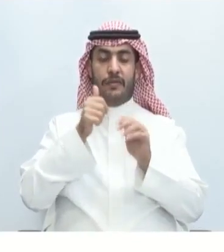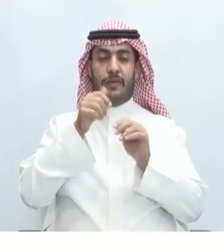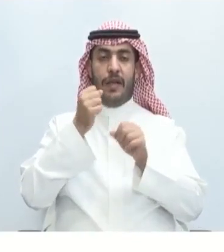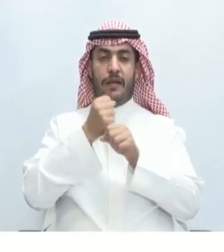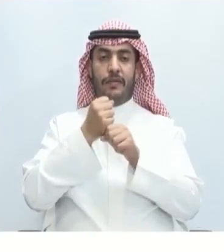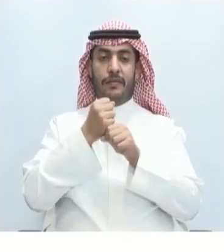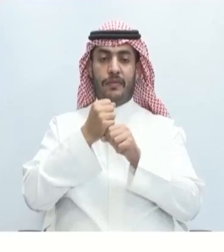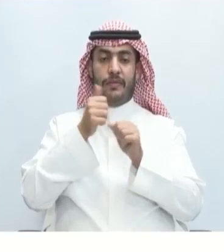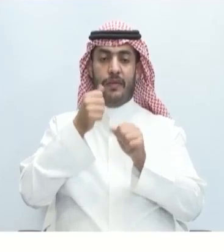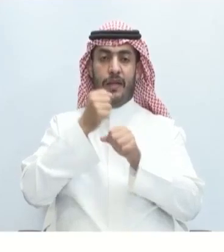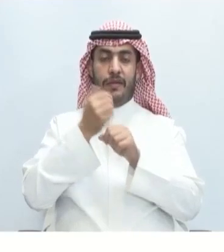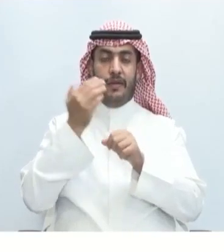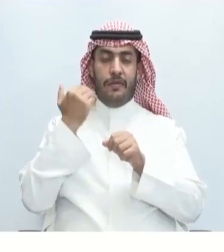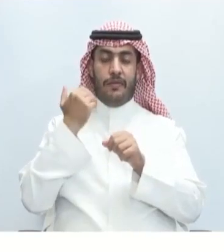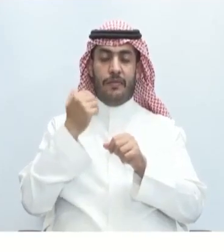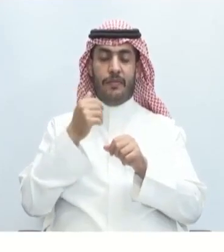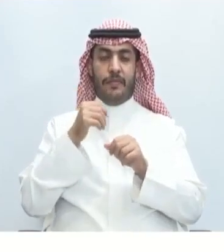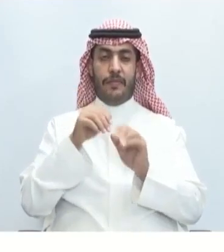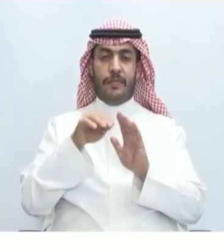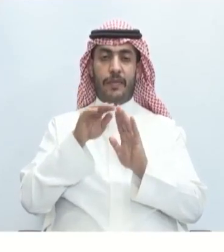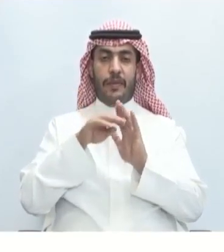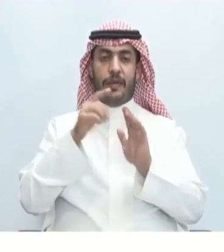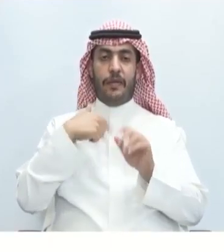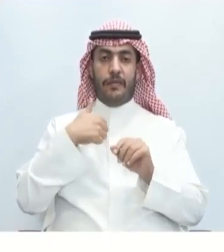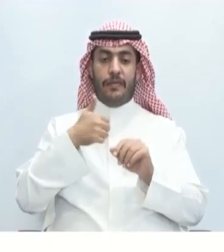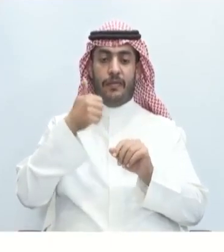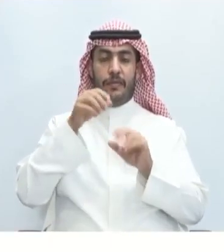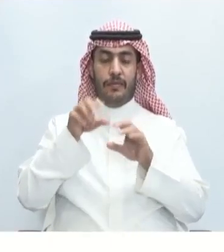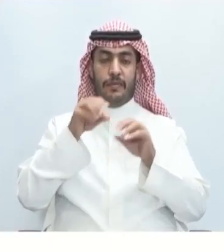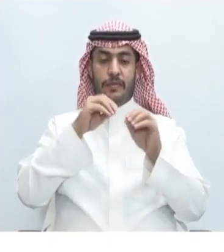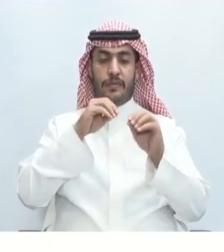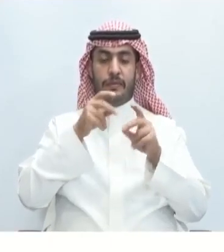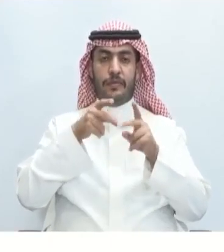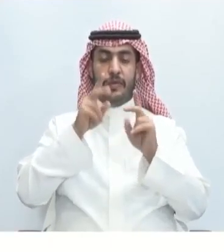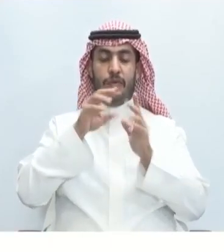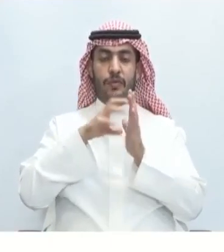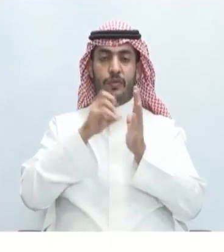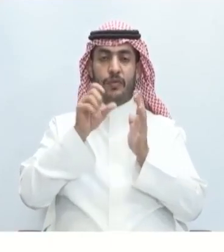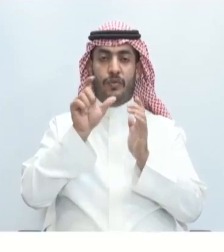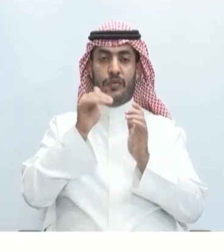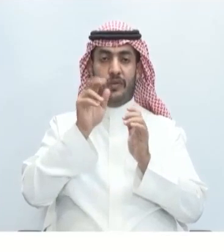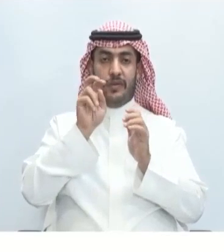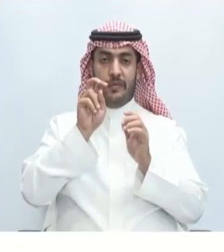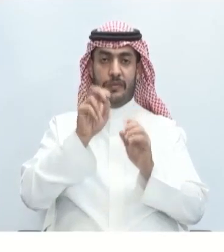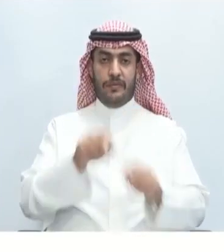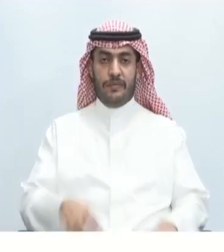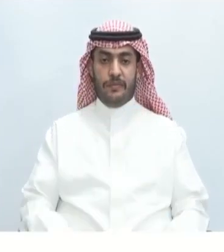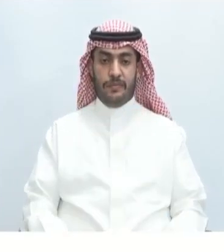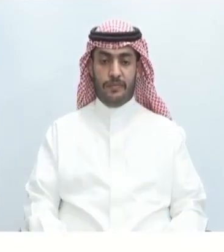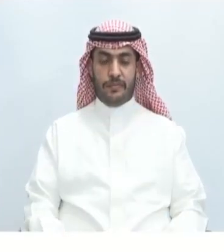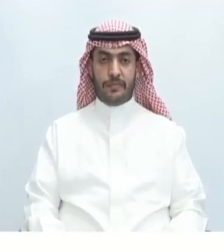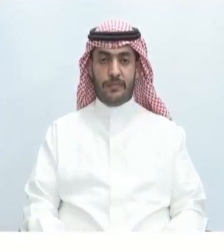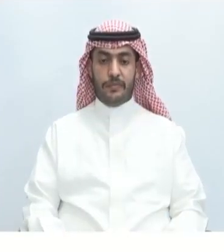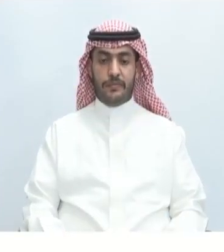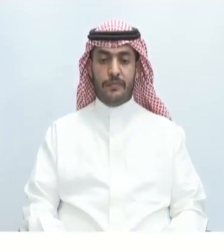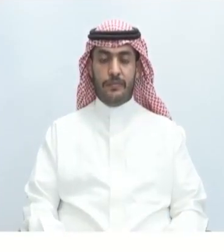العمل اليدوي الذي عملنا عليه اذا بامكاننا نقل وانشاء نسخه سولفر